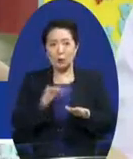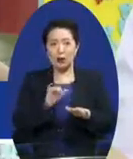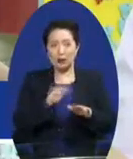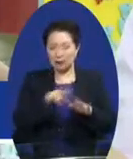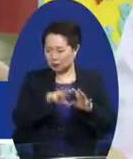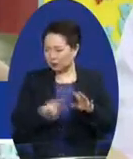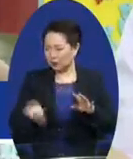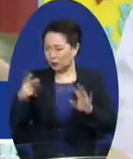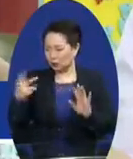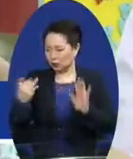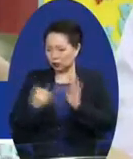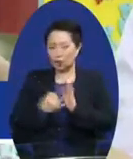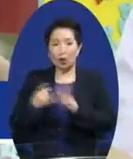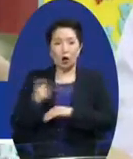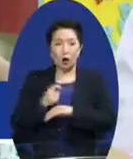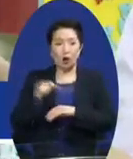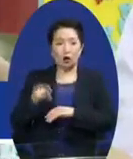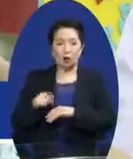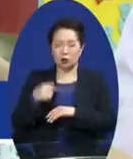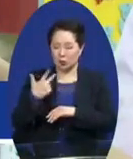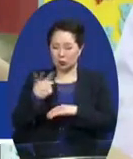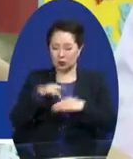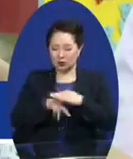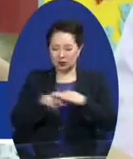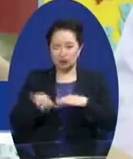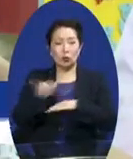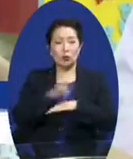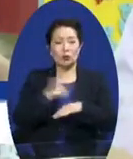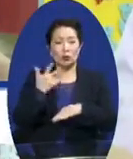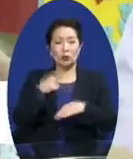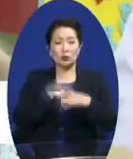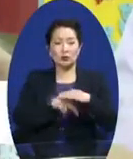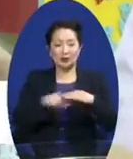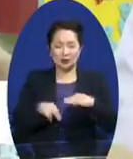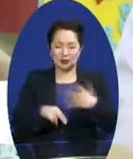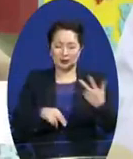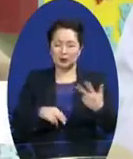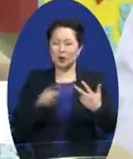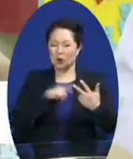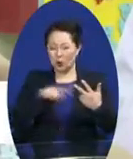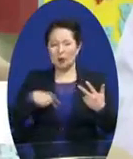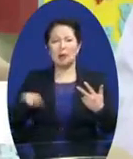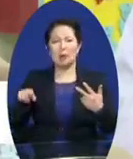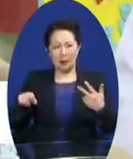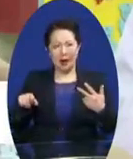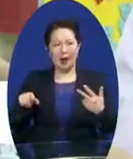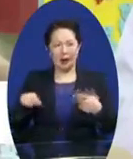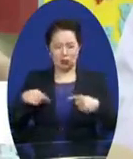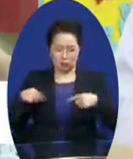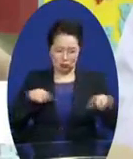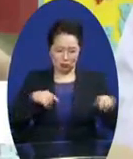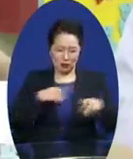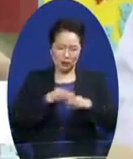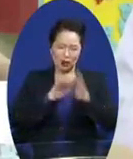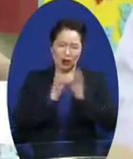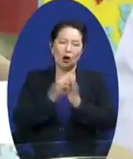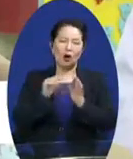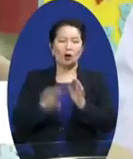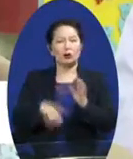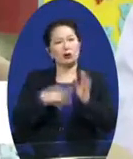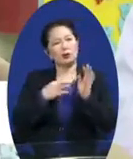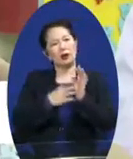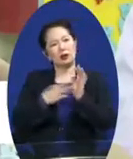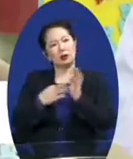энэ 37 дугаар хороон дээр 3 цэцэрлэг, усын 3 цэцэрлэг, за хувийн цэцэрлэгүүд байгаа. Тэгээд өнөөдрийн байдлаар нэг